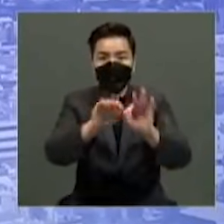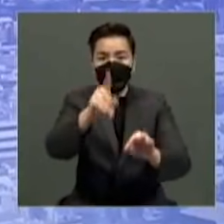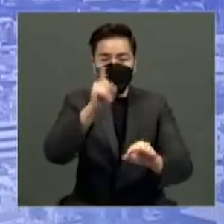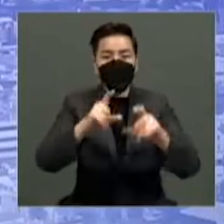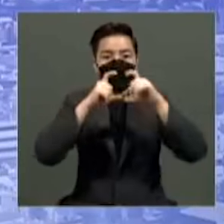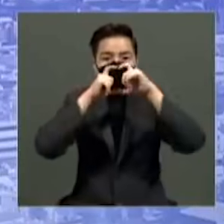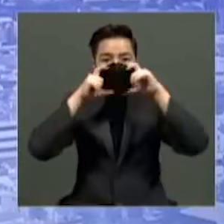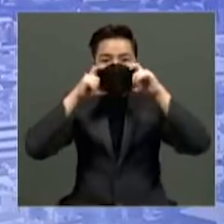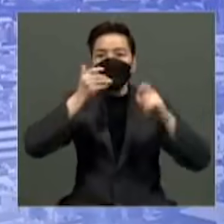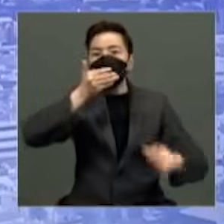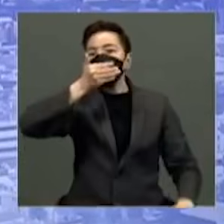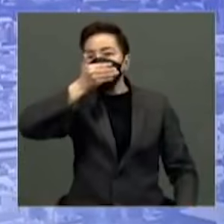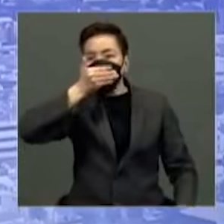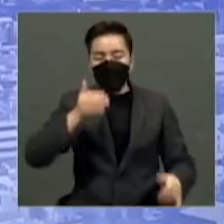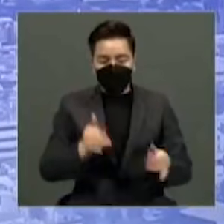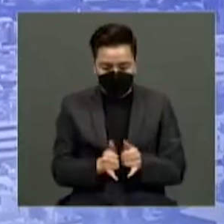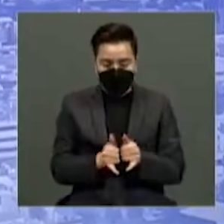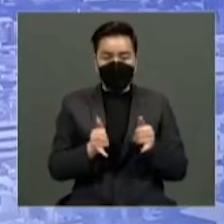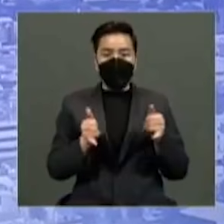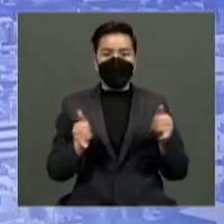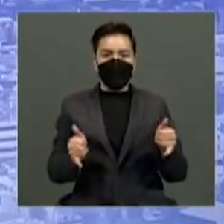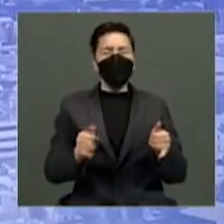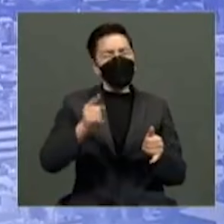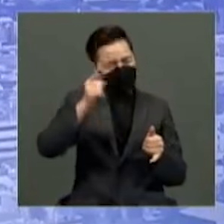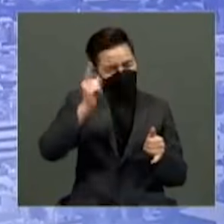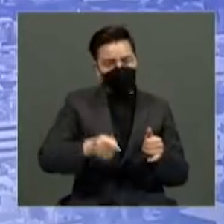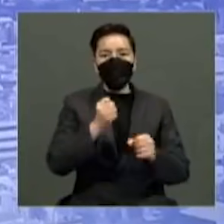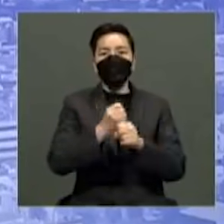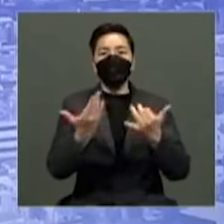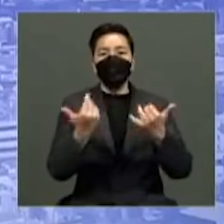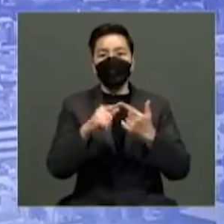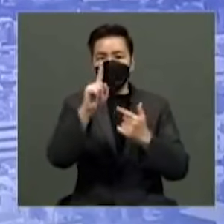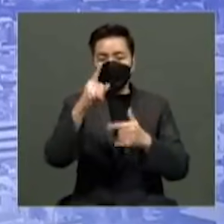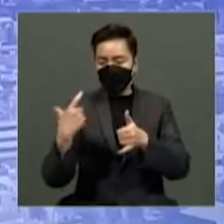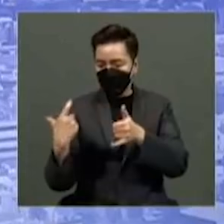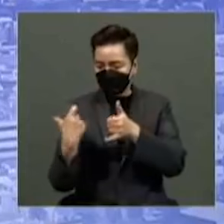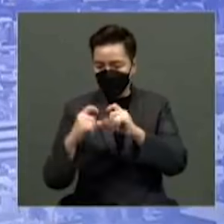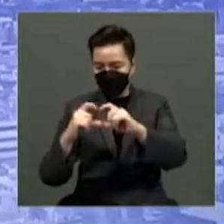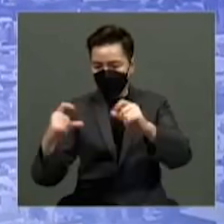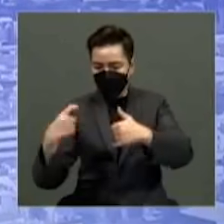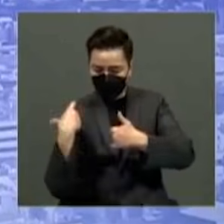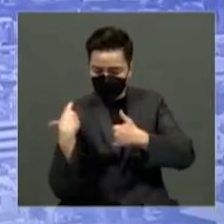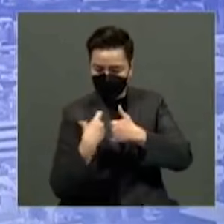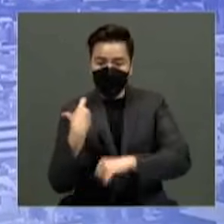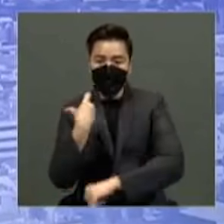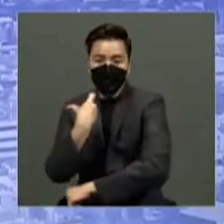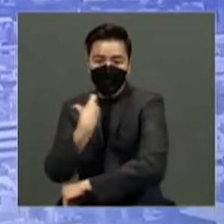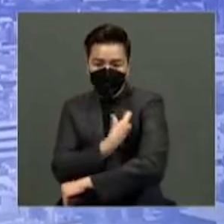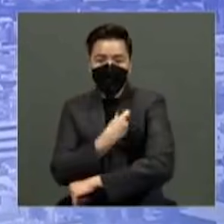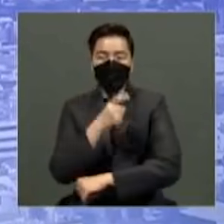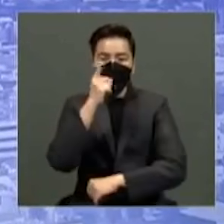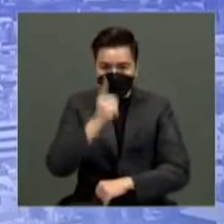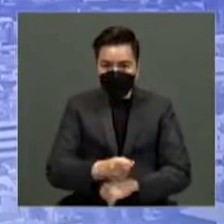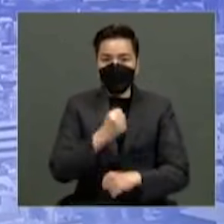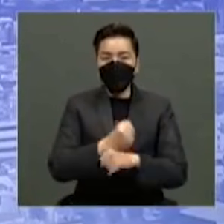เป็นการใส่หน้ากากอนามัยการเว้นระยะห่างอย่างนี้เป็นต้นนะครับรวมถึงวัคซีนนะครับก็ยังเป็นประโยชน์แล้วก็จะต้องใช้อย่างต่อเนื่